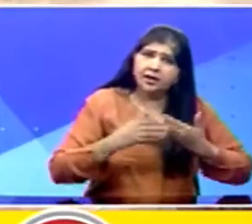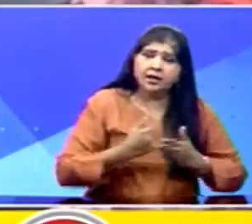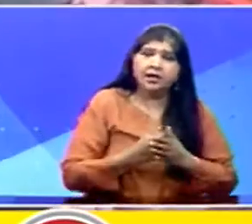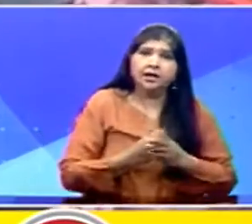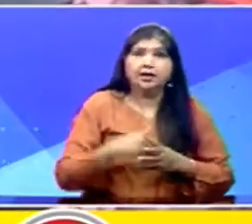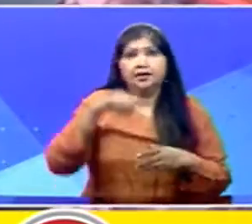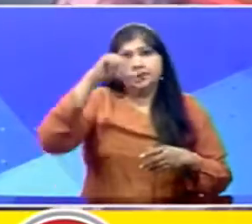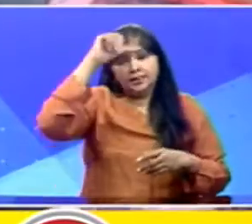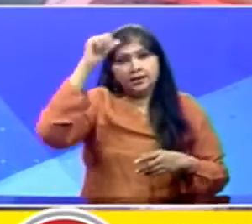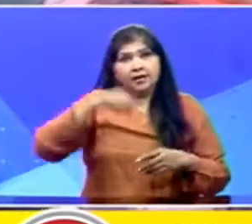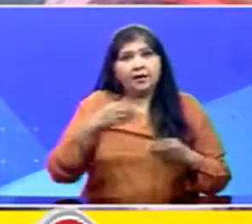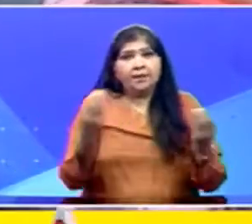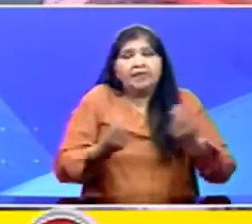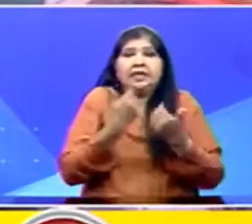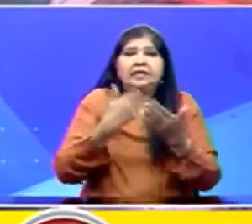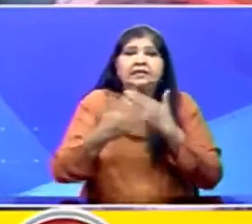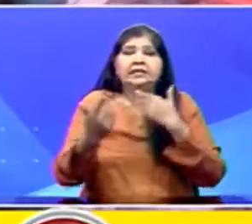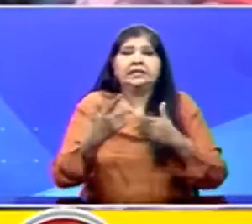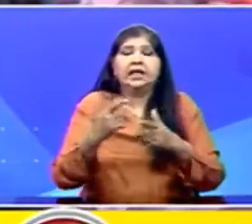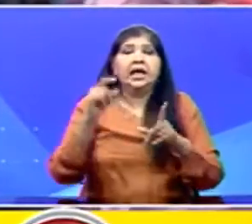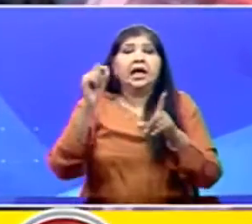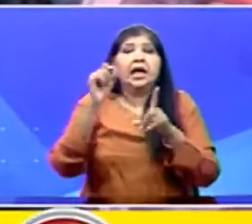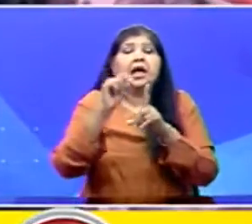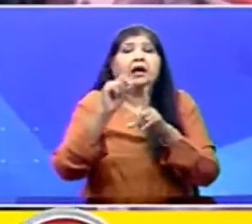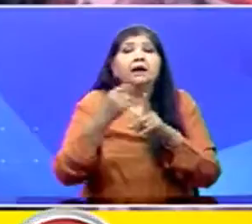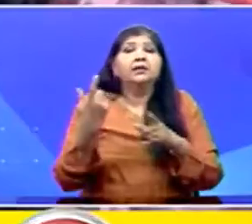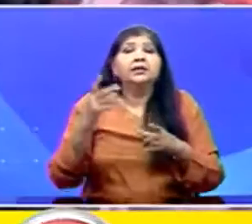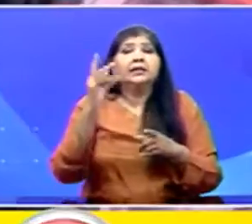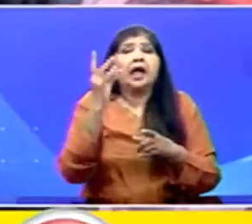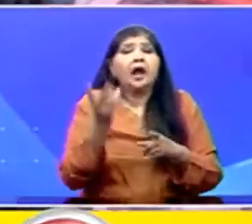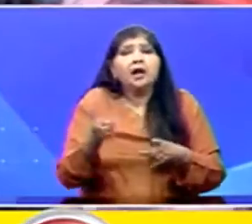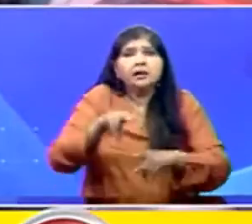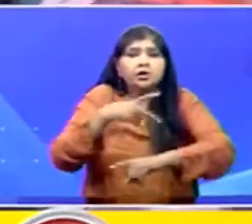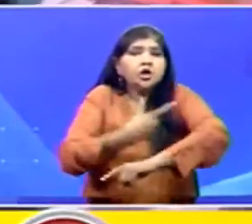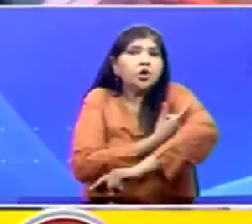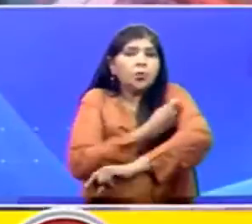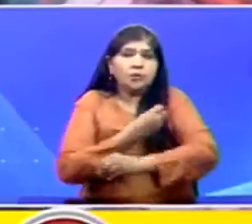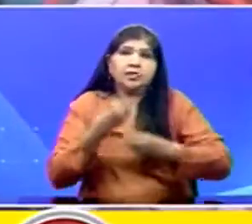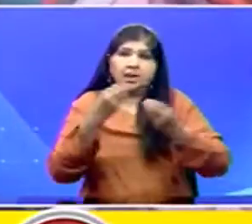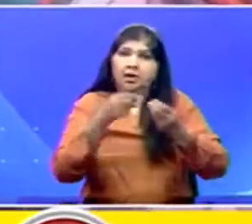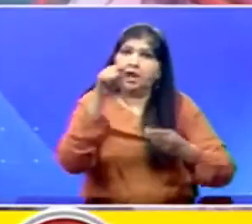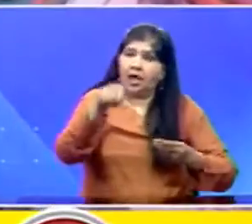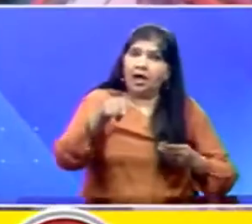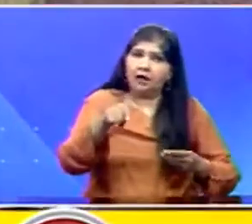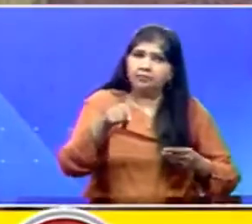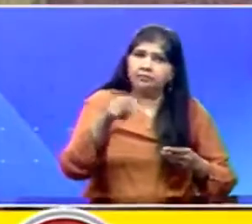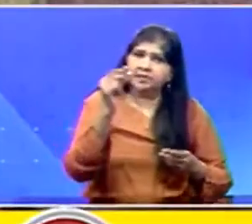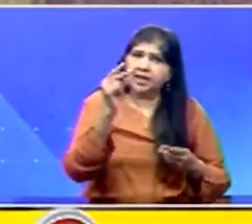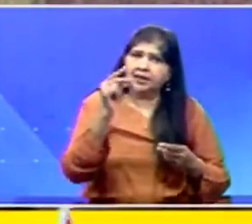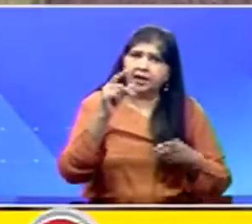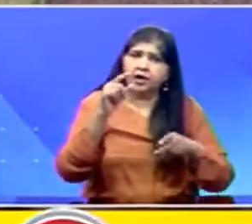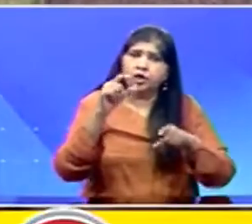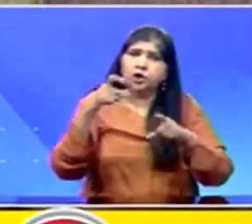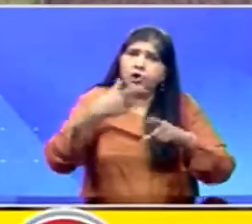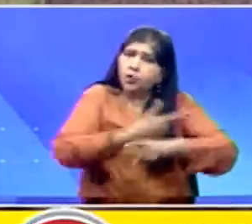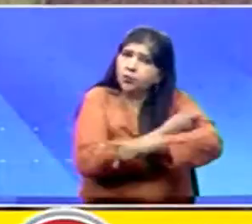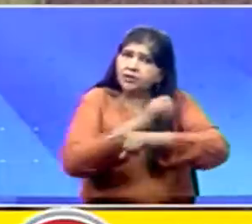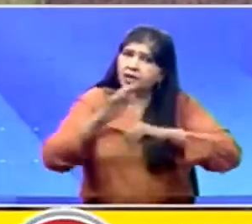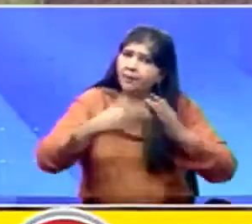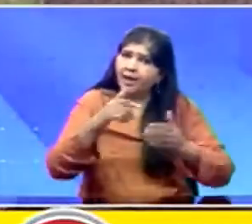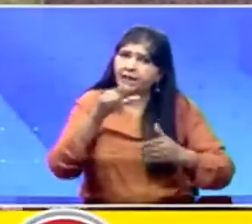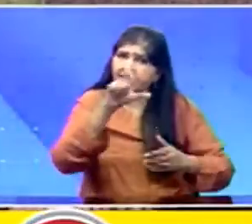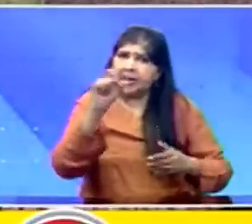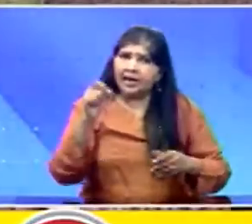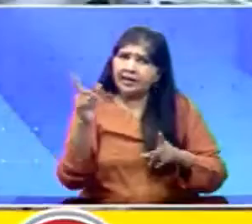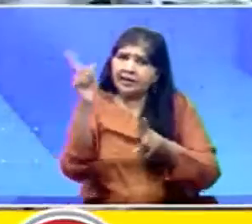देश में तेजी से प्रिकोशन डोज भी लगाई जा रही है। अगर आपकी सेकंड डोज के बाद प्रिकोशन